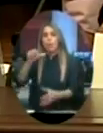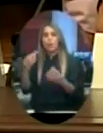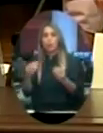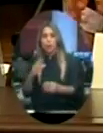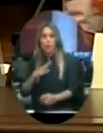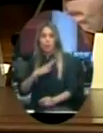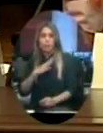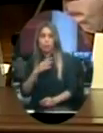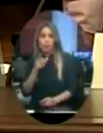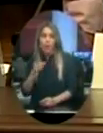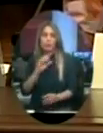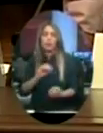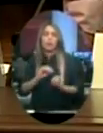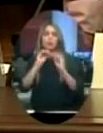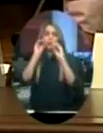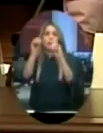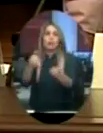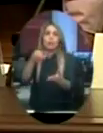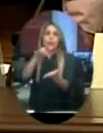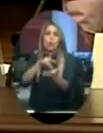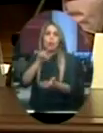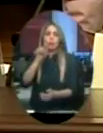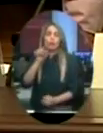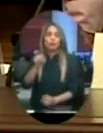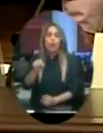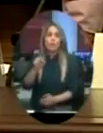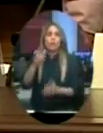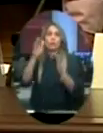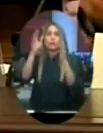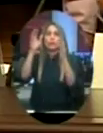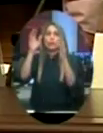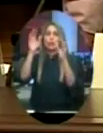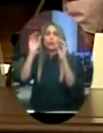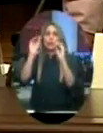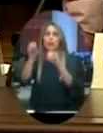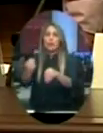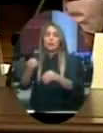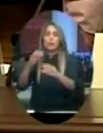אל נקודה שבה יפרקו, אם זה לתוך המסעיות או